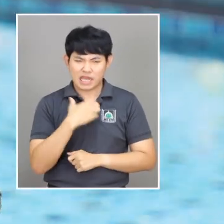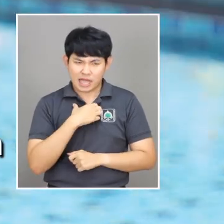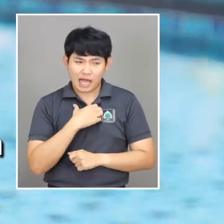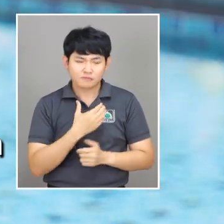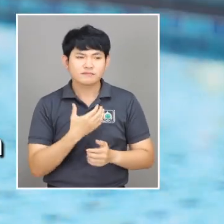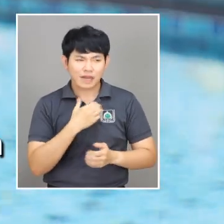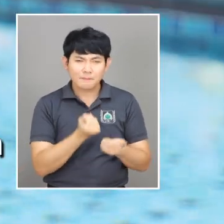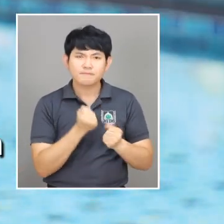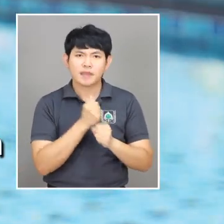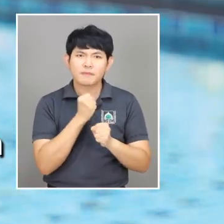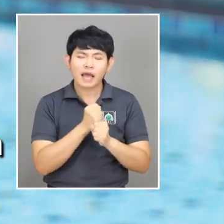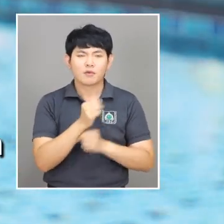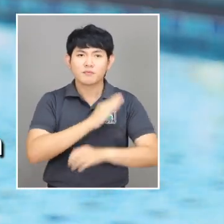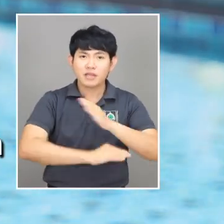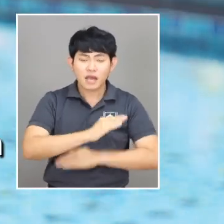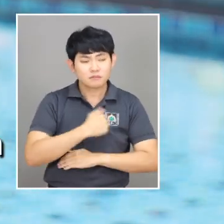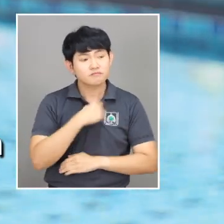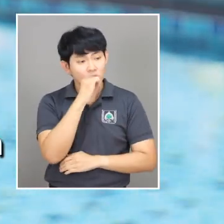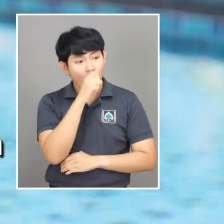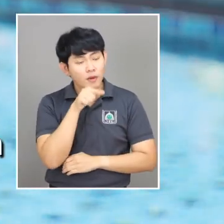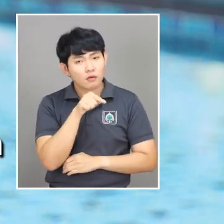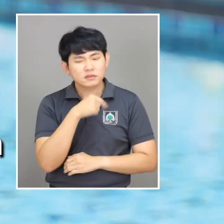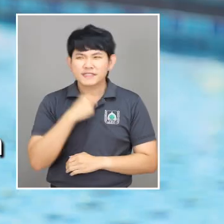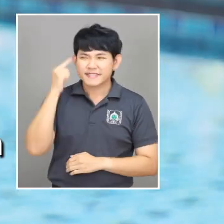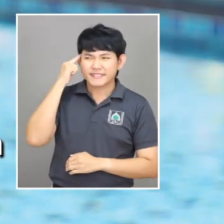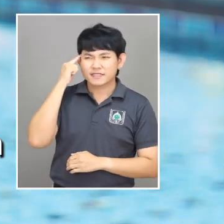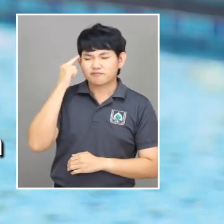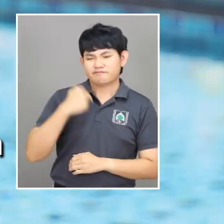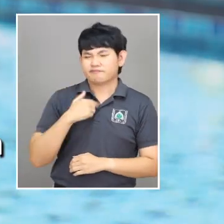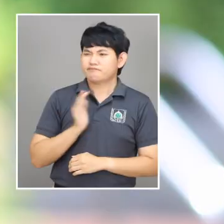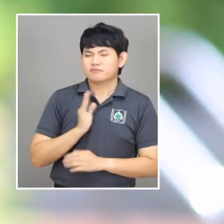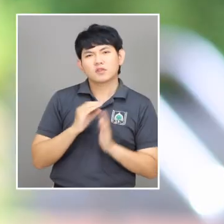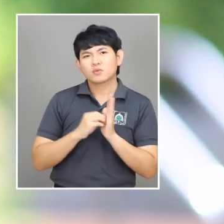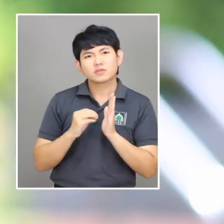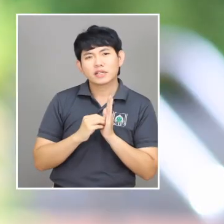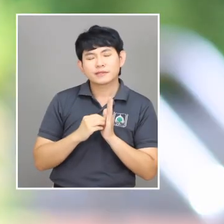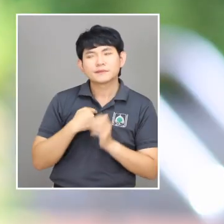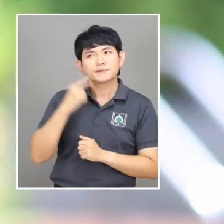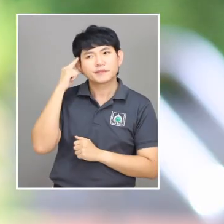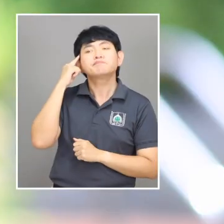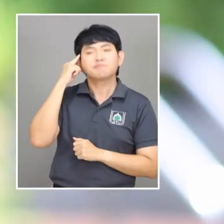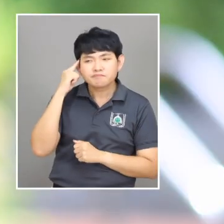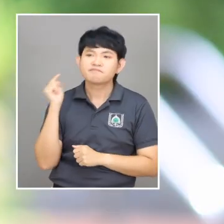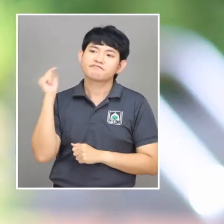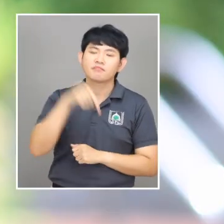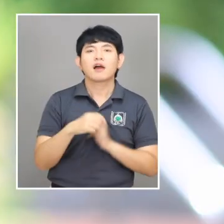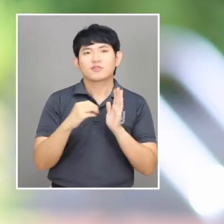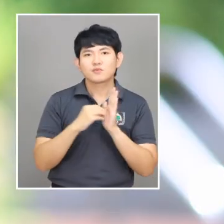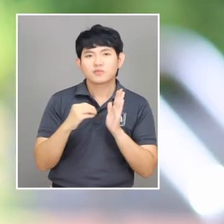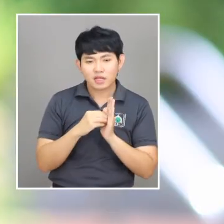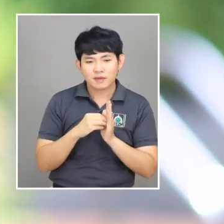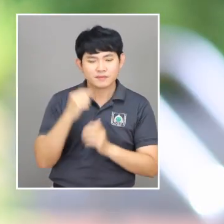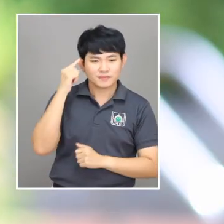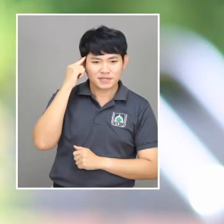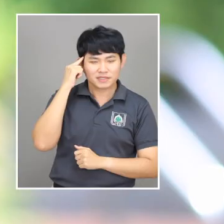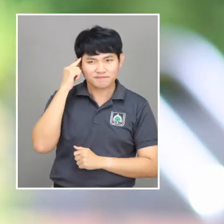นพิการเอาไหมลูกลองทำดูแรกๆหนูก็คิดว่าไม่อยากจะมาหรอกกรุงเทพเราถึงกลับมากรุงเทพอีกอะค่ะเราถึงกลับม